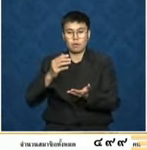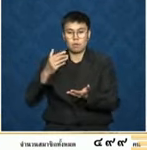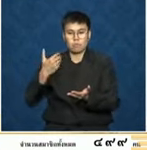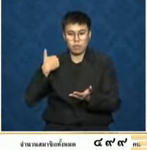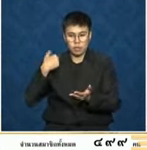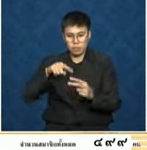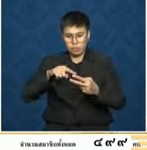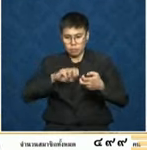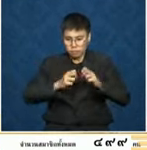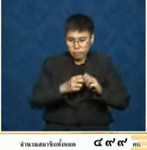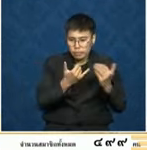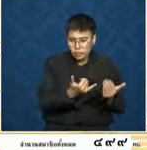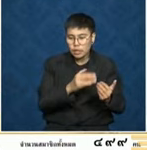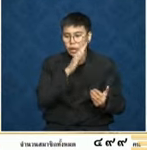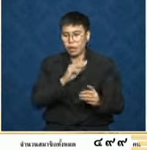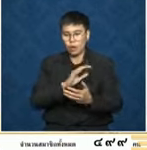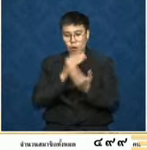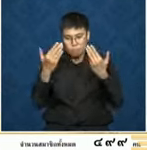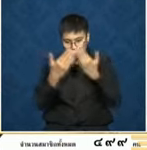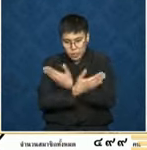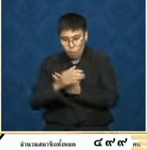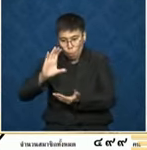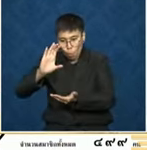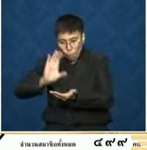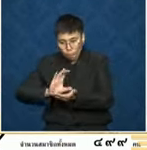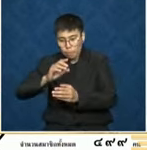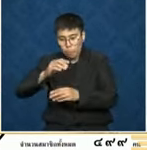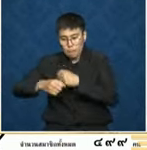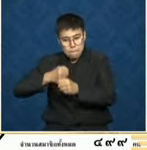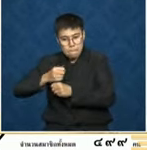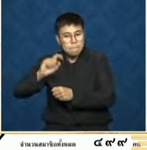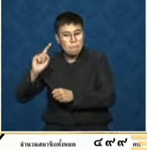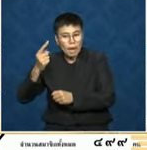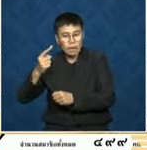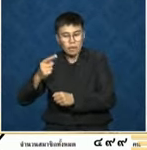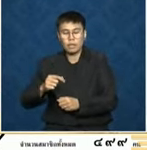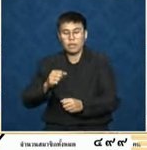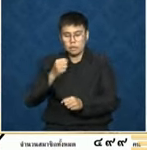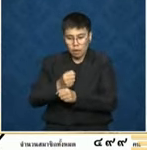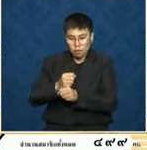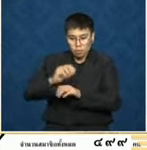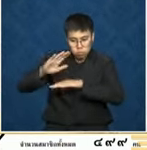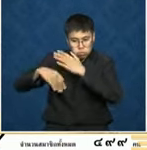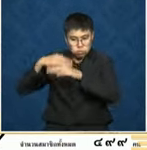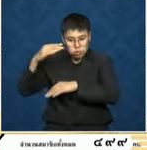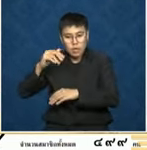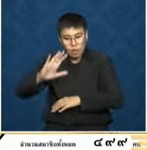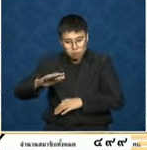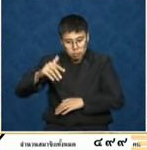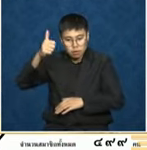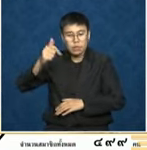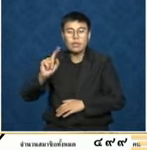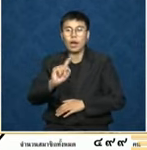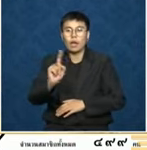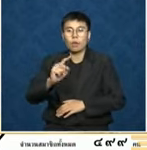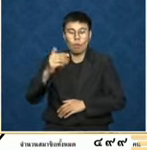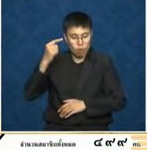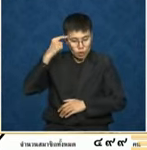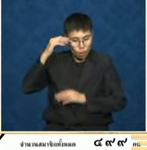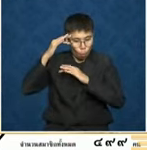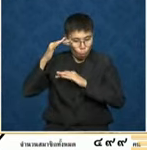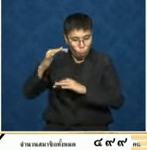าเราเปลี่ยนปีงบประมาณใหม่เนี่ยมันจะทำให้ศักยภาพในการบริหารประเทศดีขึ้นแค่ไหนเพียงไรหรือไม่นะครับผมก็คาดหวังว่าสมาชิก